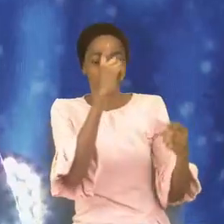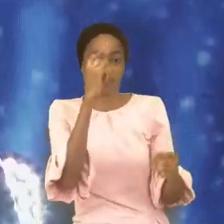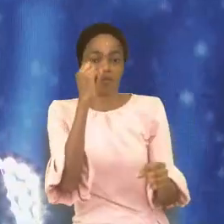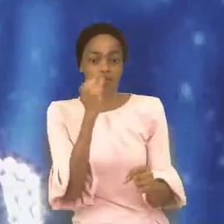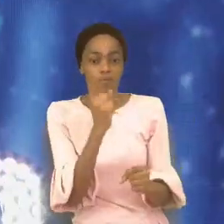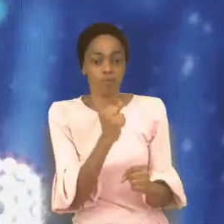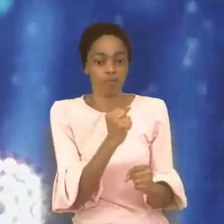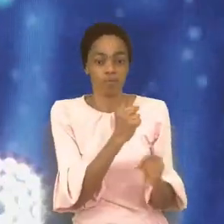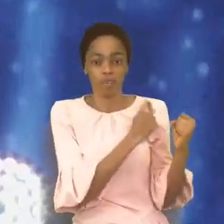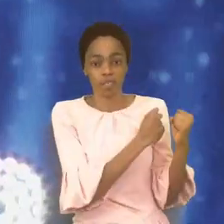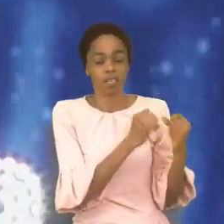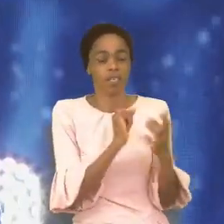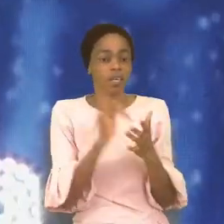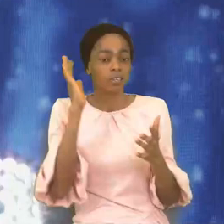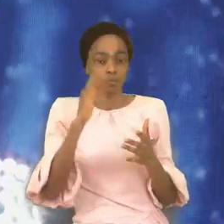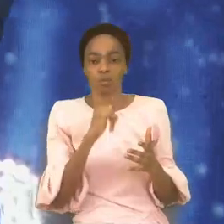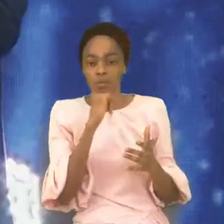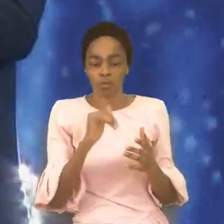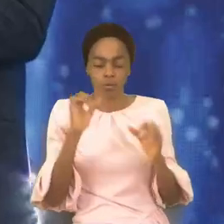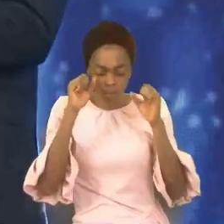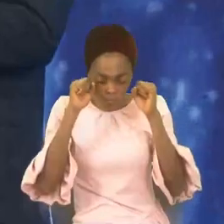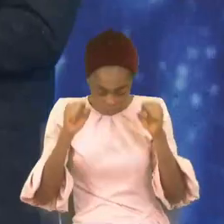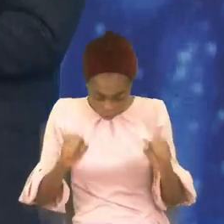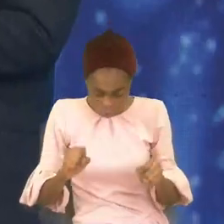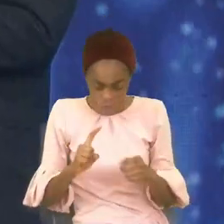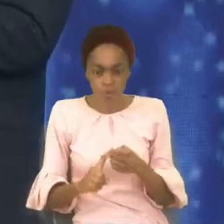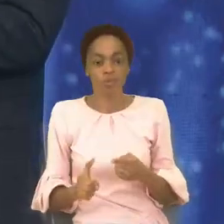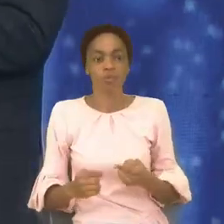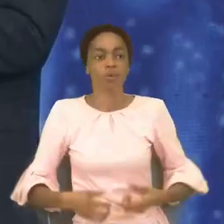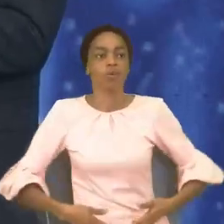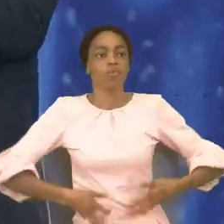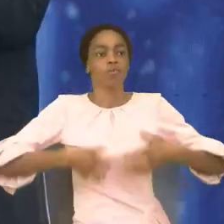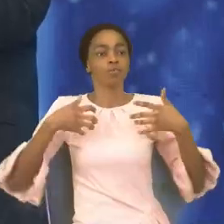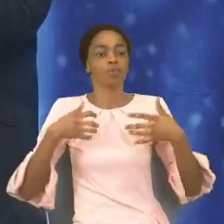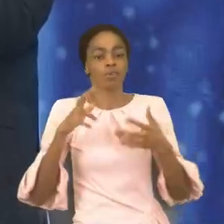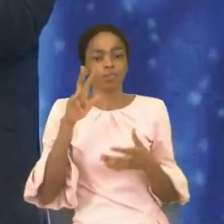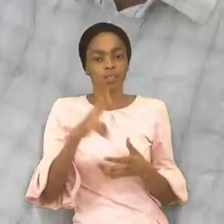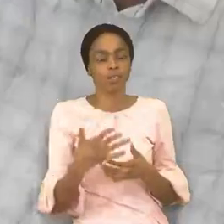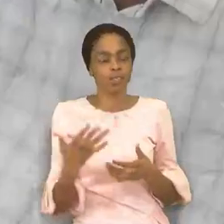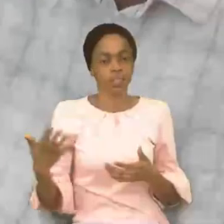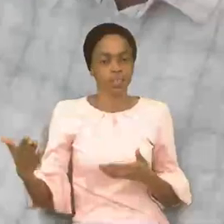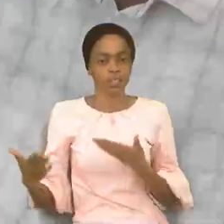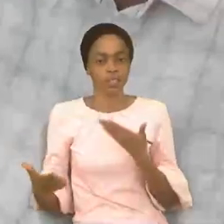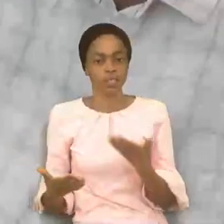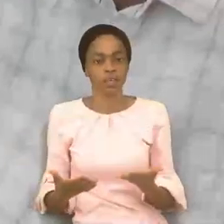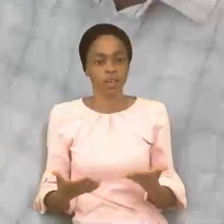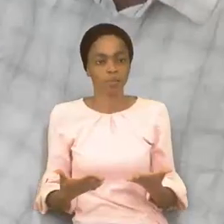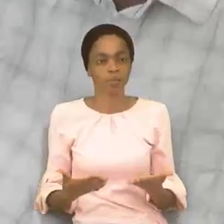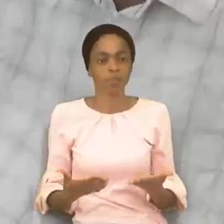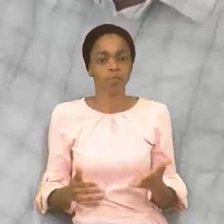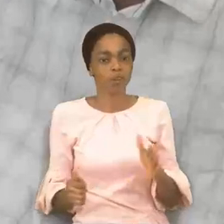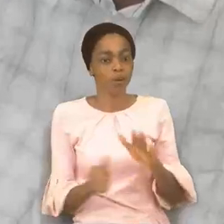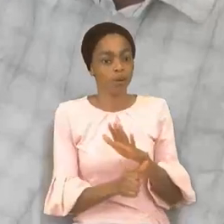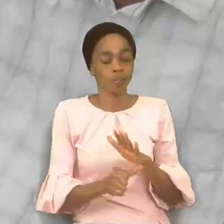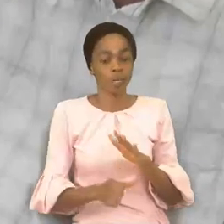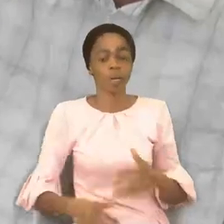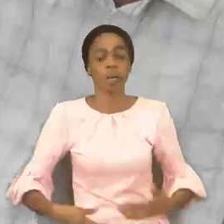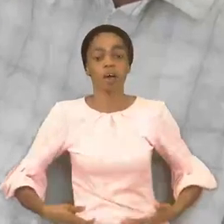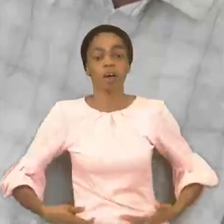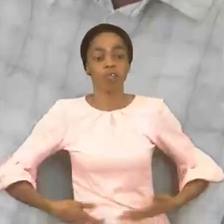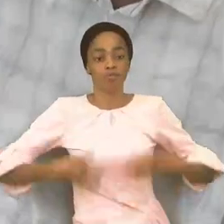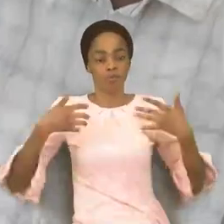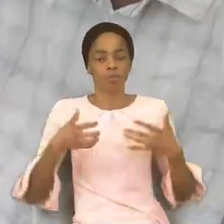pas, qui ne fléchit pas sous la fureur. Il y a trois éléments à voir. Premièrement, la foi courageuse,